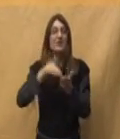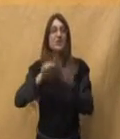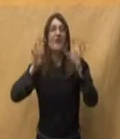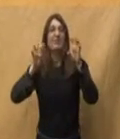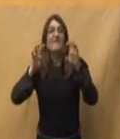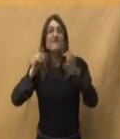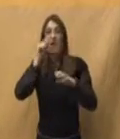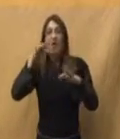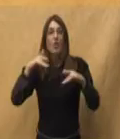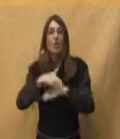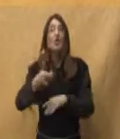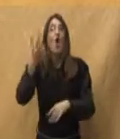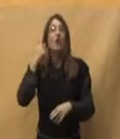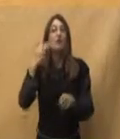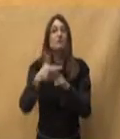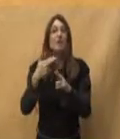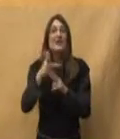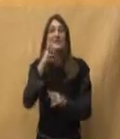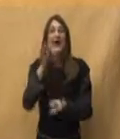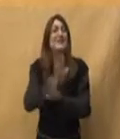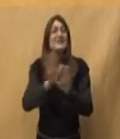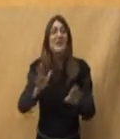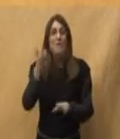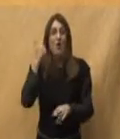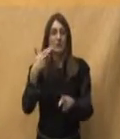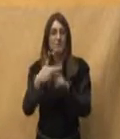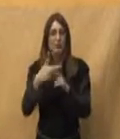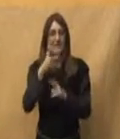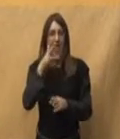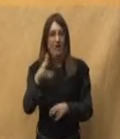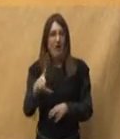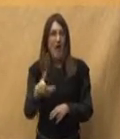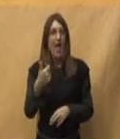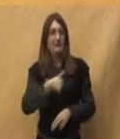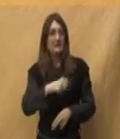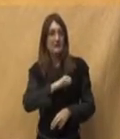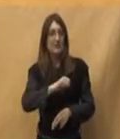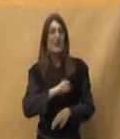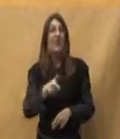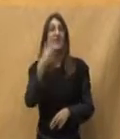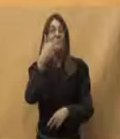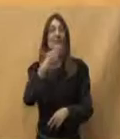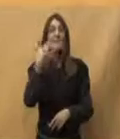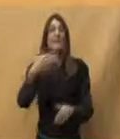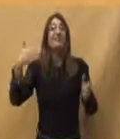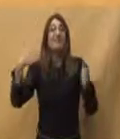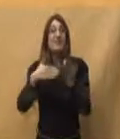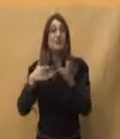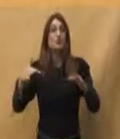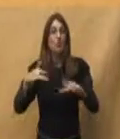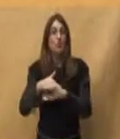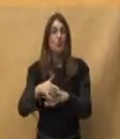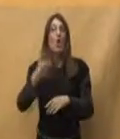13.900 ljudi samo od malignih bolesti? Samo od malignih bolesti. A od srčanih bolesti 25.000 ljudi od